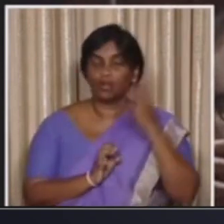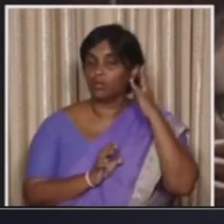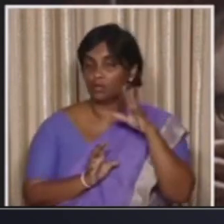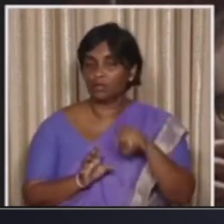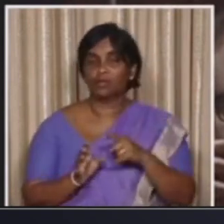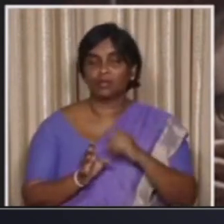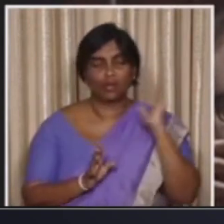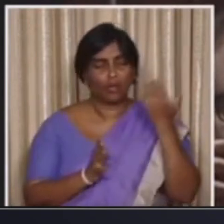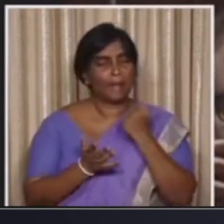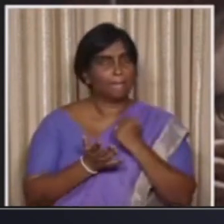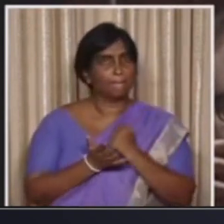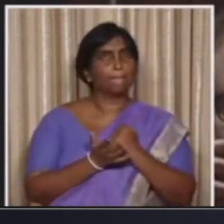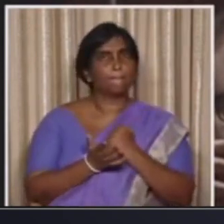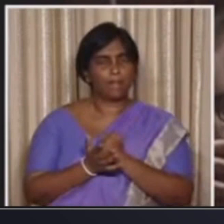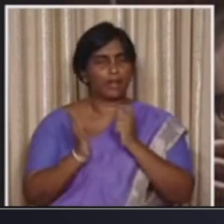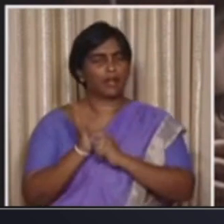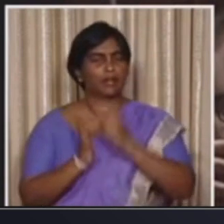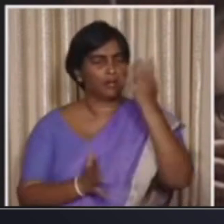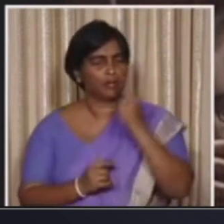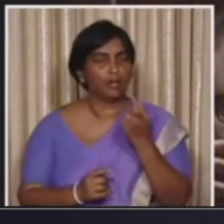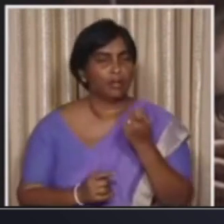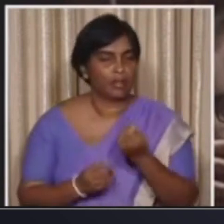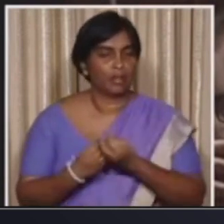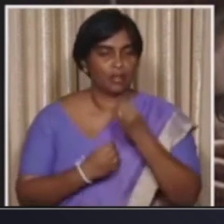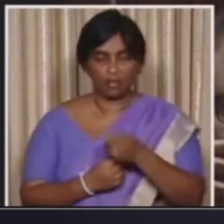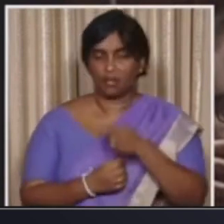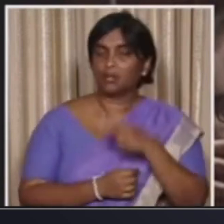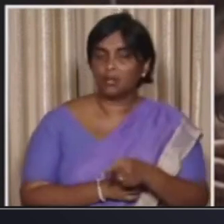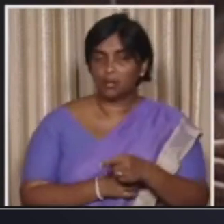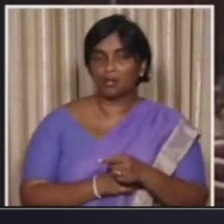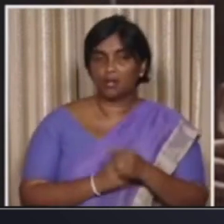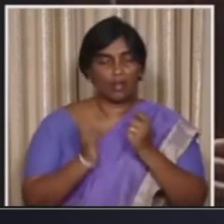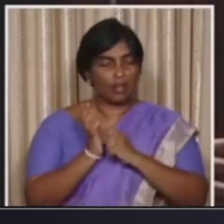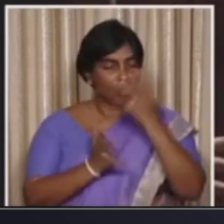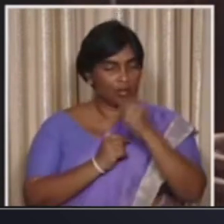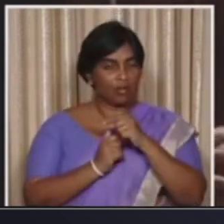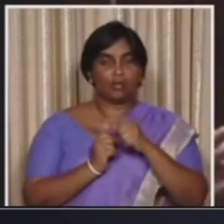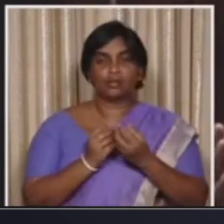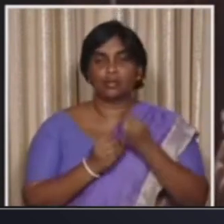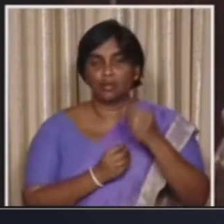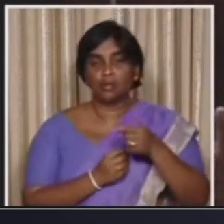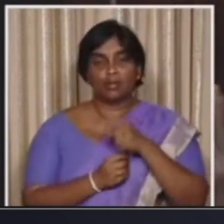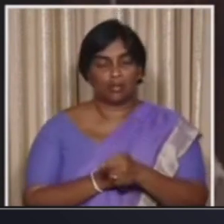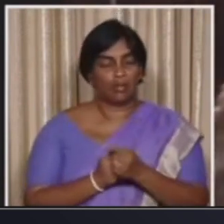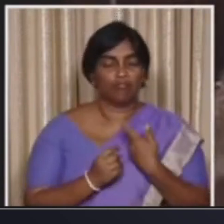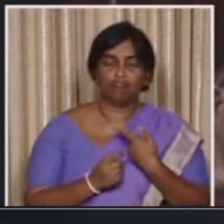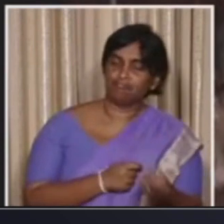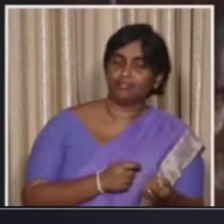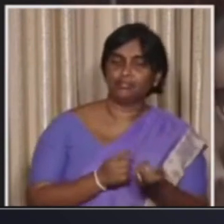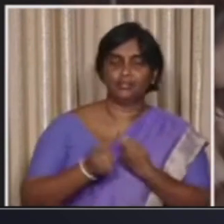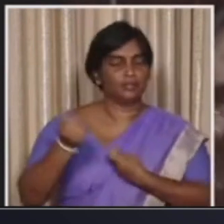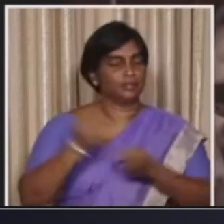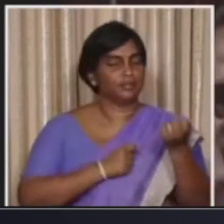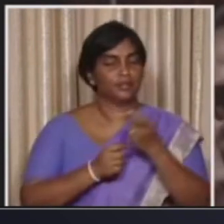ලෝකේ හැම බැංකුවකින්ම ණය දරගත සල්ලි මේ දෙන්නේ මේ ණය දරගත සල්ලි දෙනකොට මෙයාට අතති කරලා ණයට